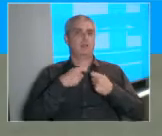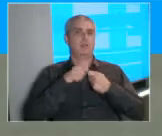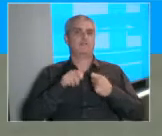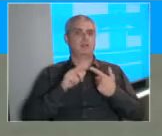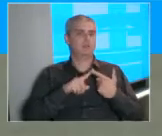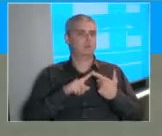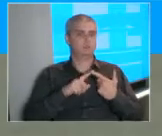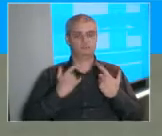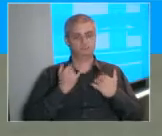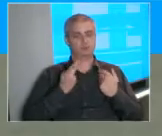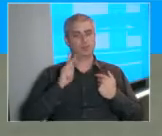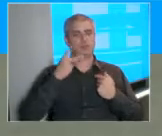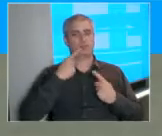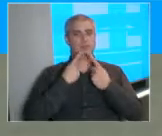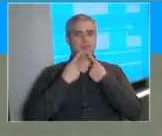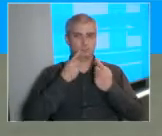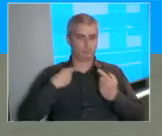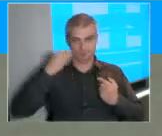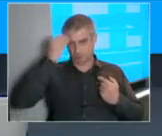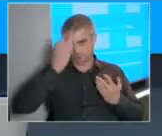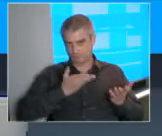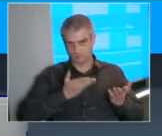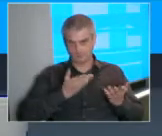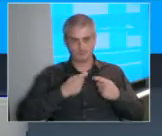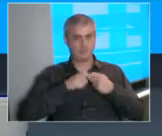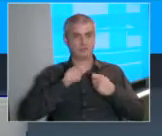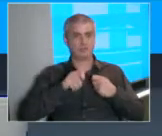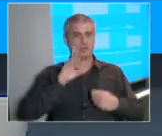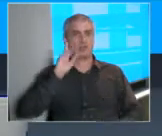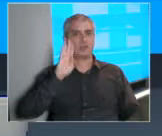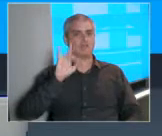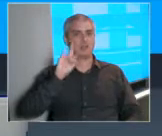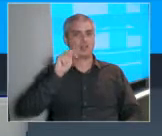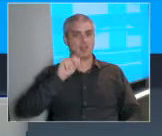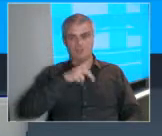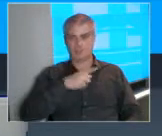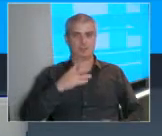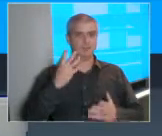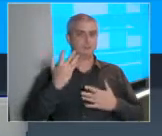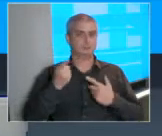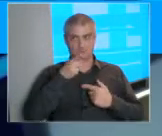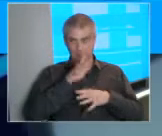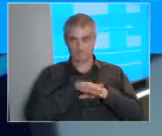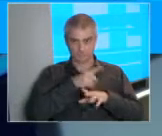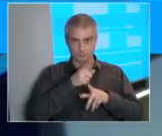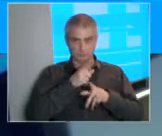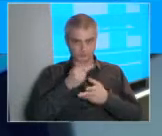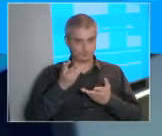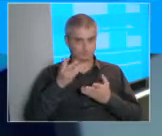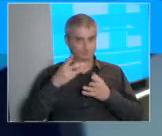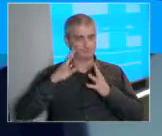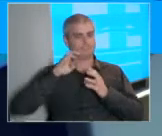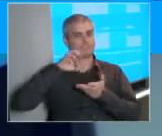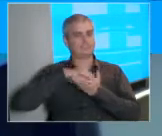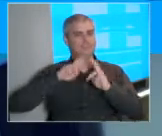הכנסת מביאה יותר ויותר את הדיון על זה. אני זוכר את חבר הכנסת דוף חנין מוביל כמה וכמה מגמות. אתם מרגישים בממ"מ שיש